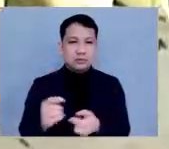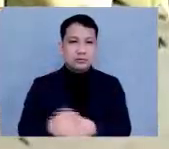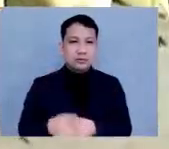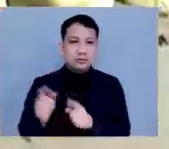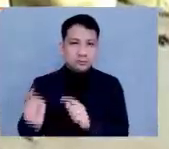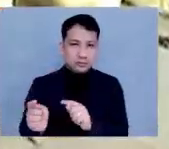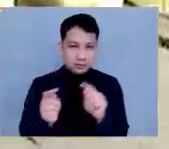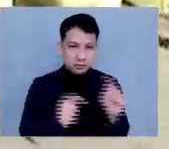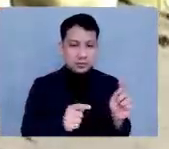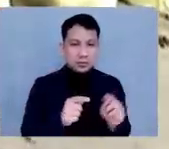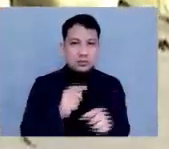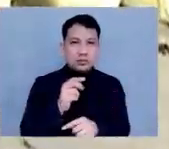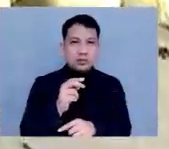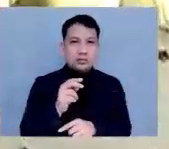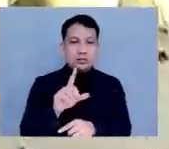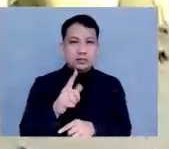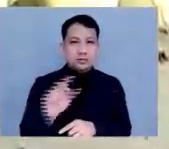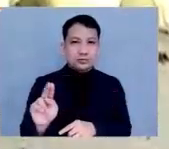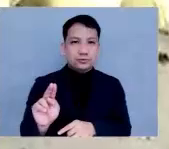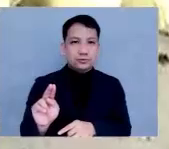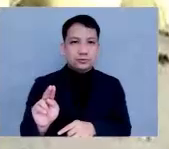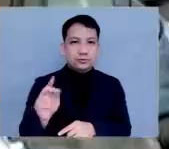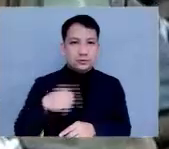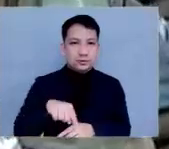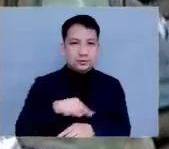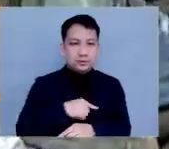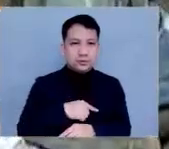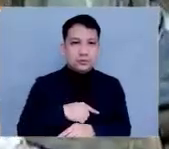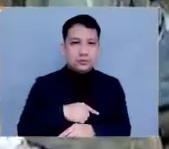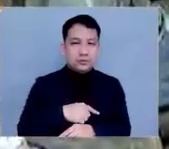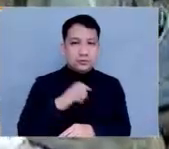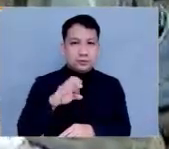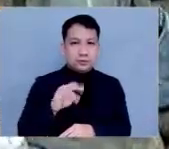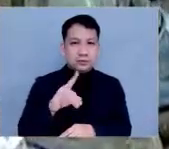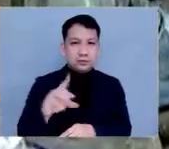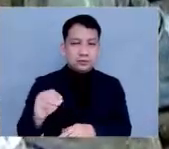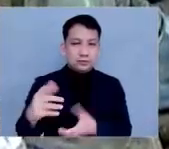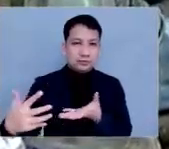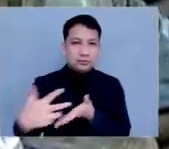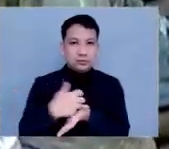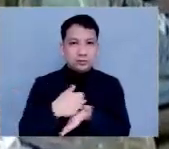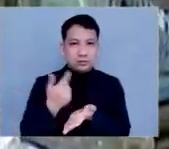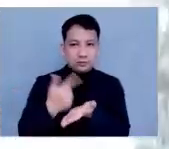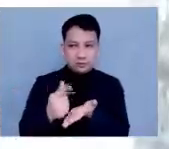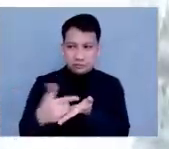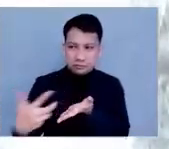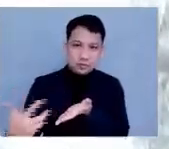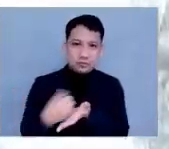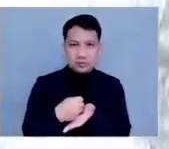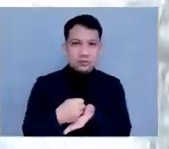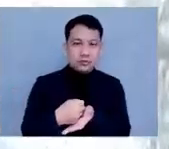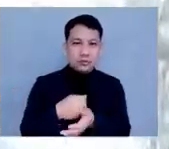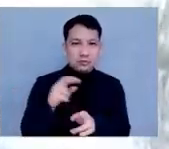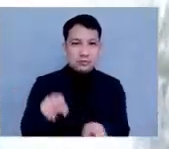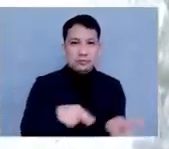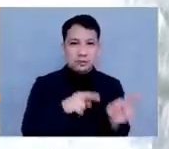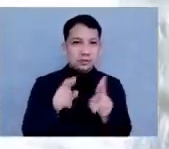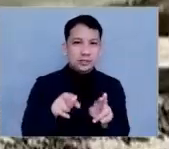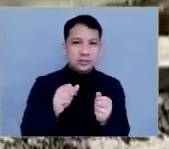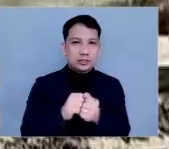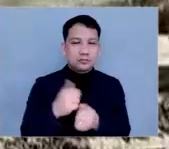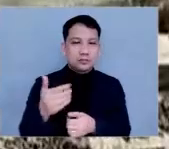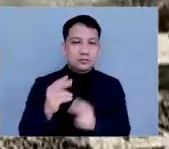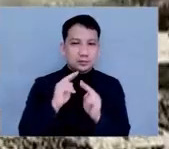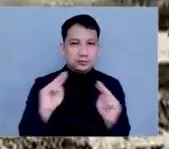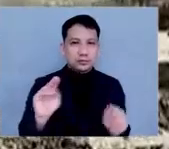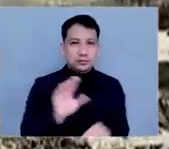over sa Municipal Environment and Natural Resources Office ng El Nido ang mga basurang nakuha para ma-recycle. Nagbabalita